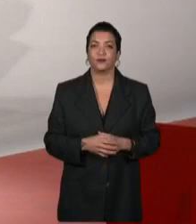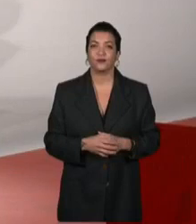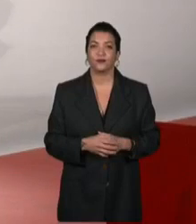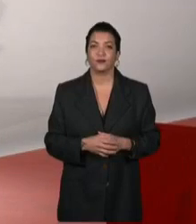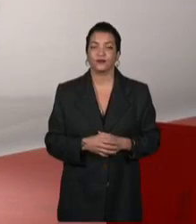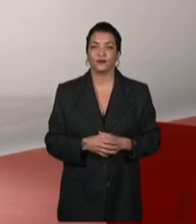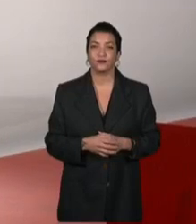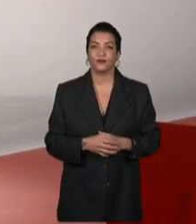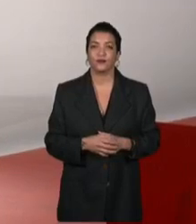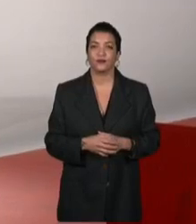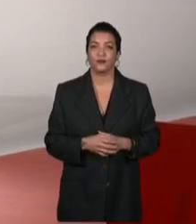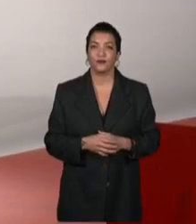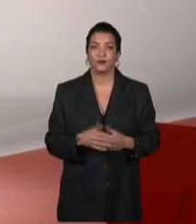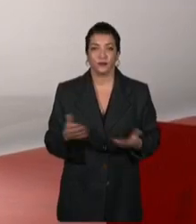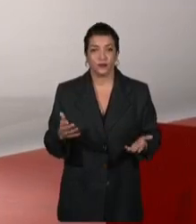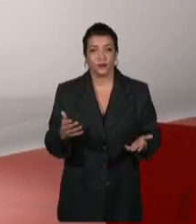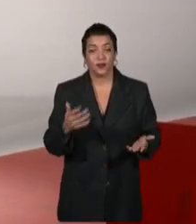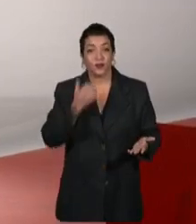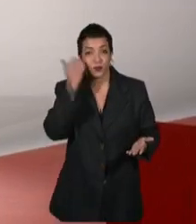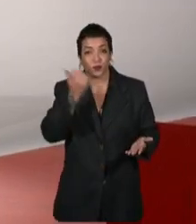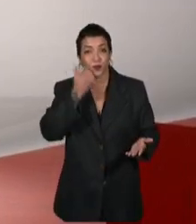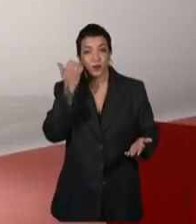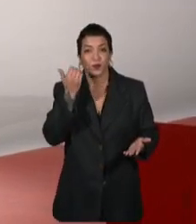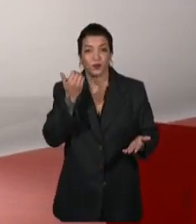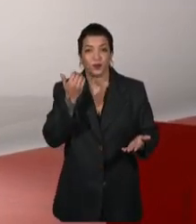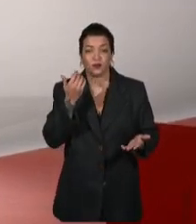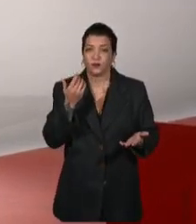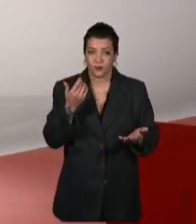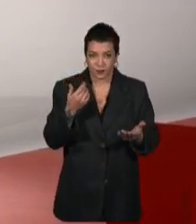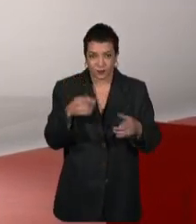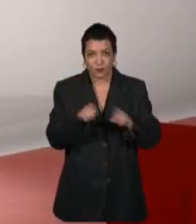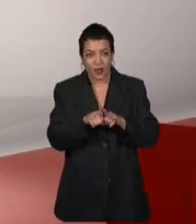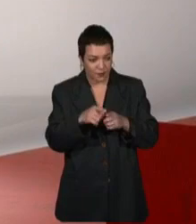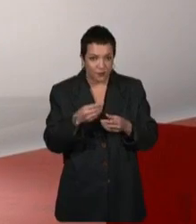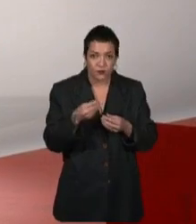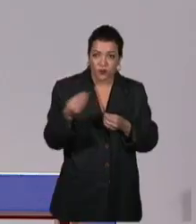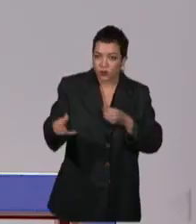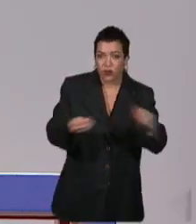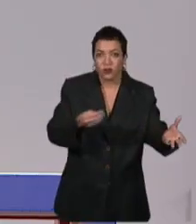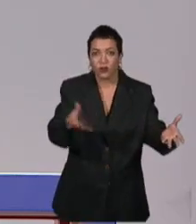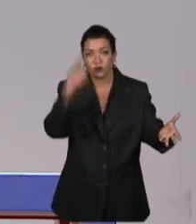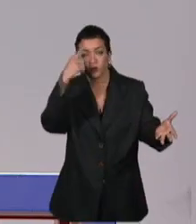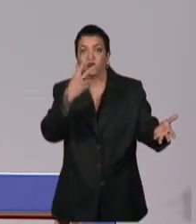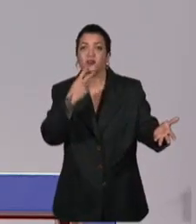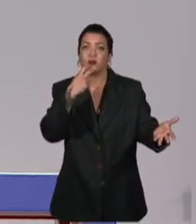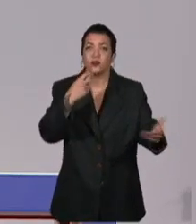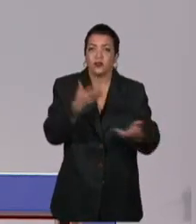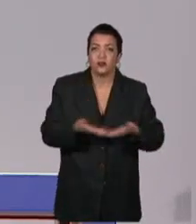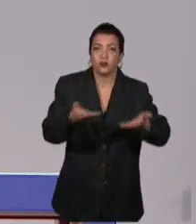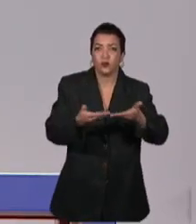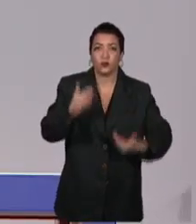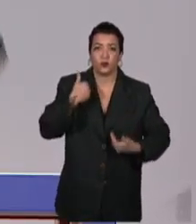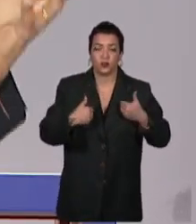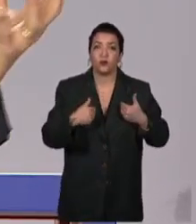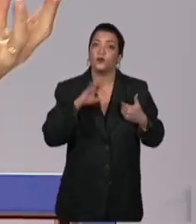Cette même affection que nous devons à nos compatriotes en situation de handicap. Car oui, la